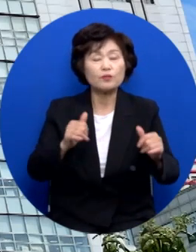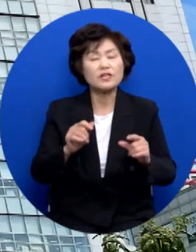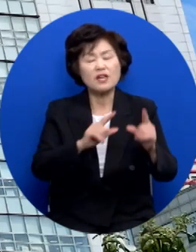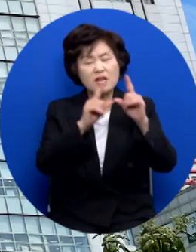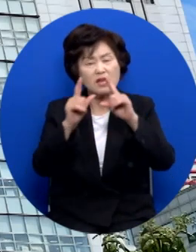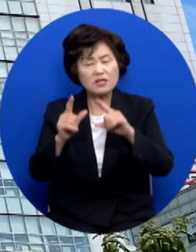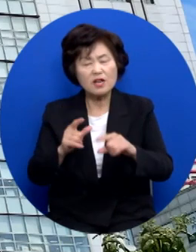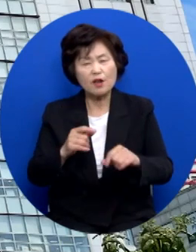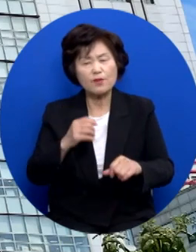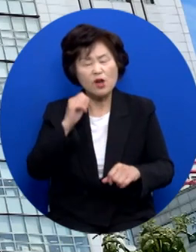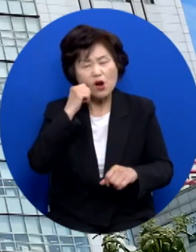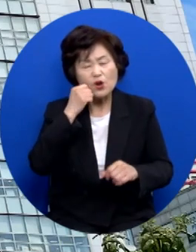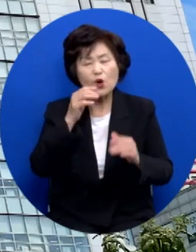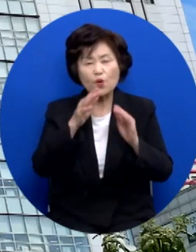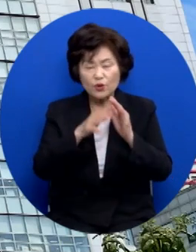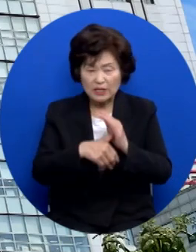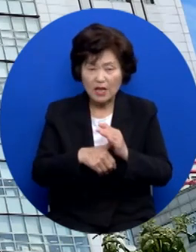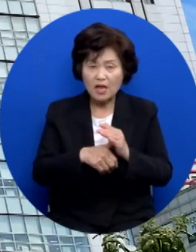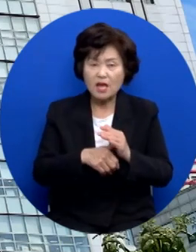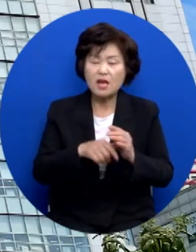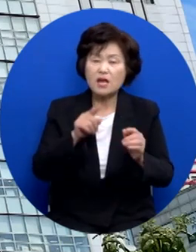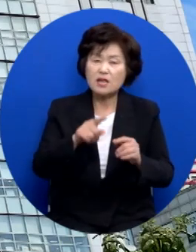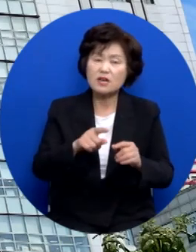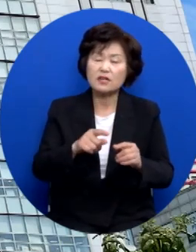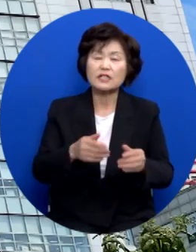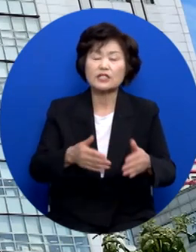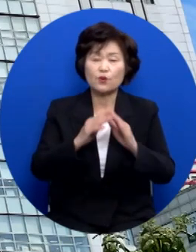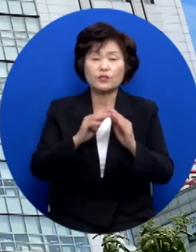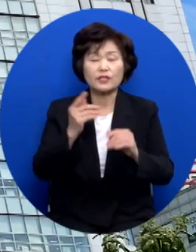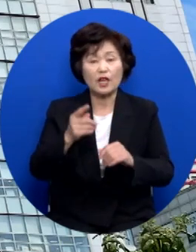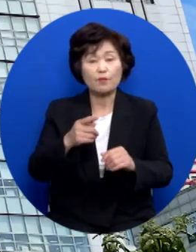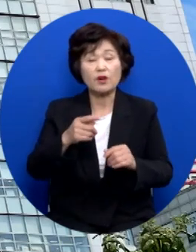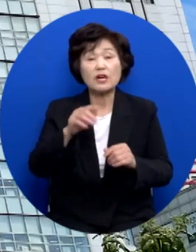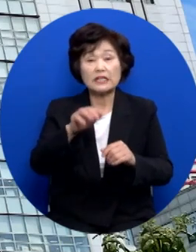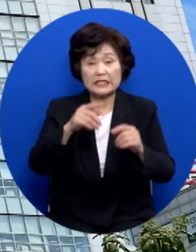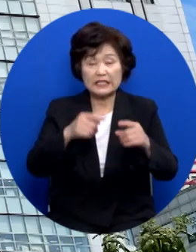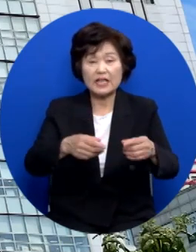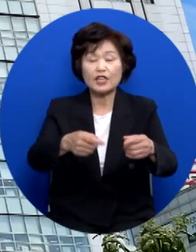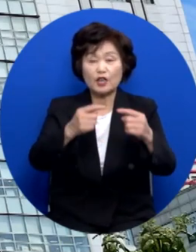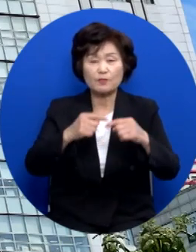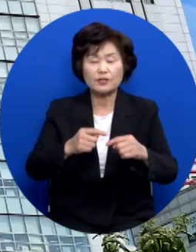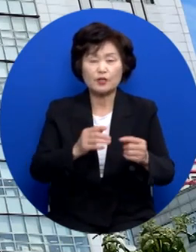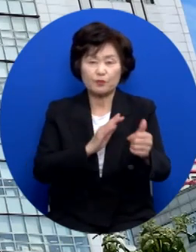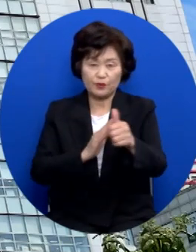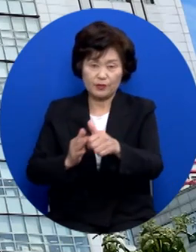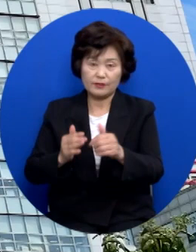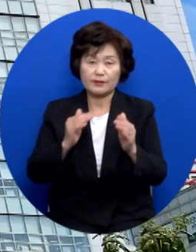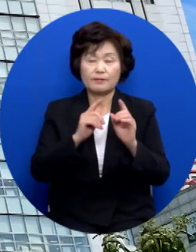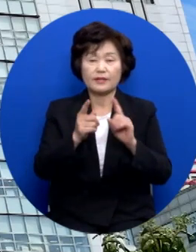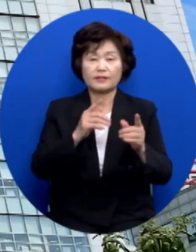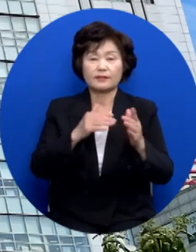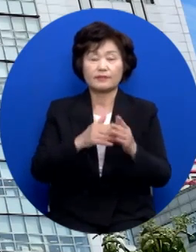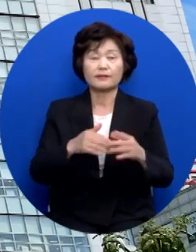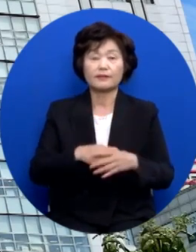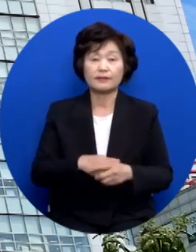시절 희망의 상징이었다며 기념식에 많은 관심과 참석을 부탁한다고 전했습니다.